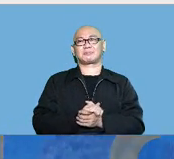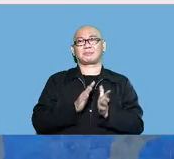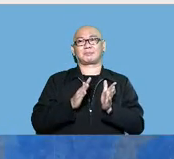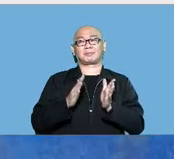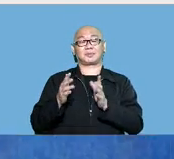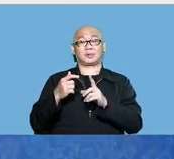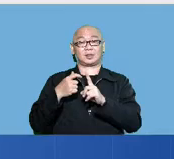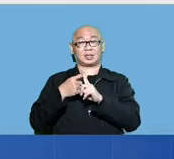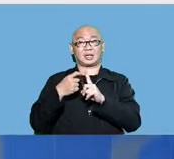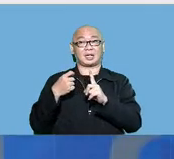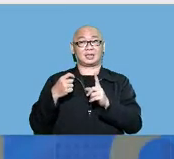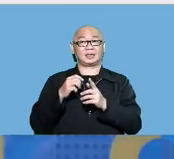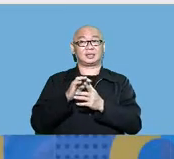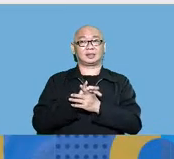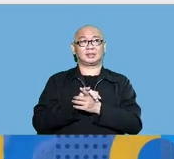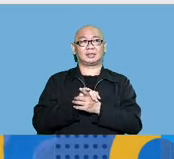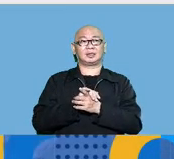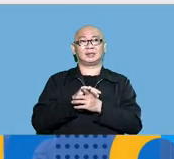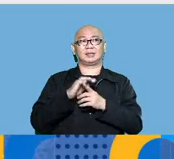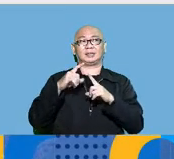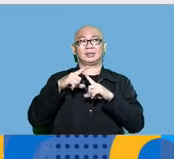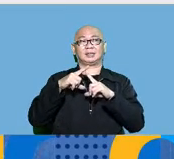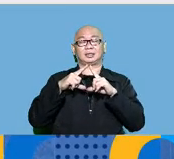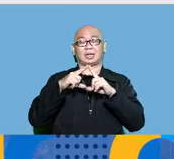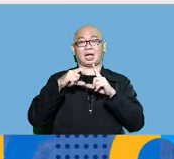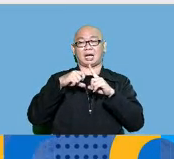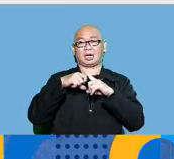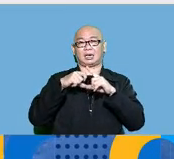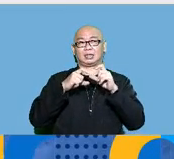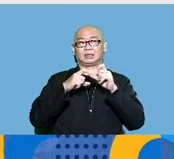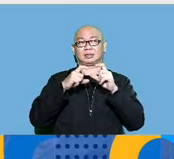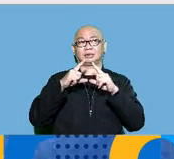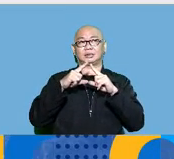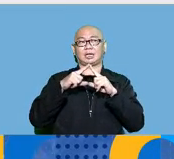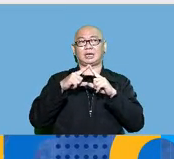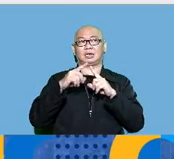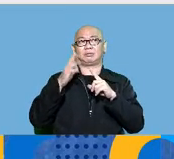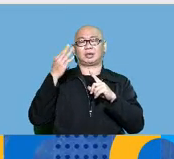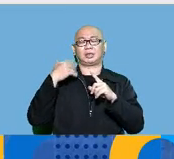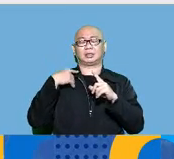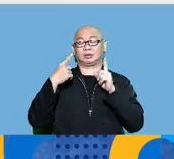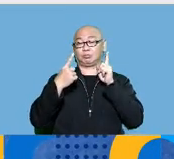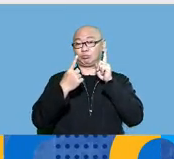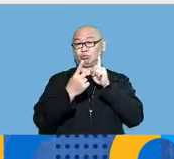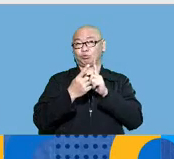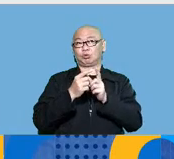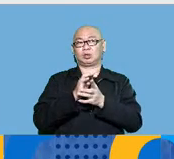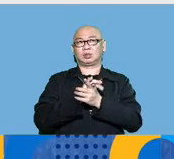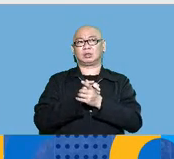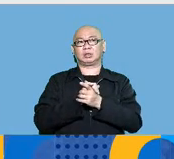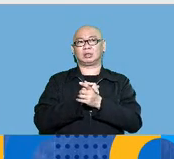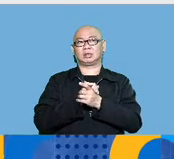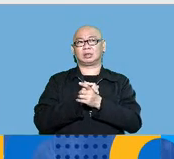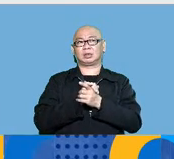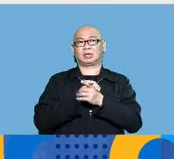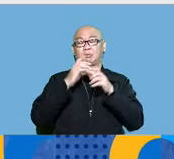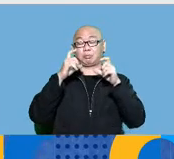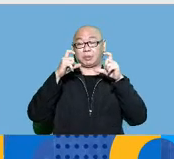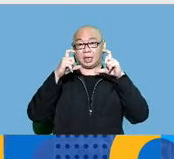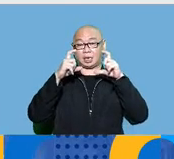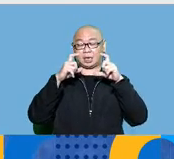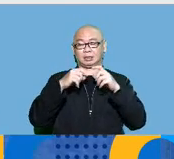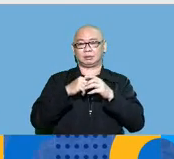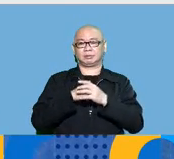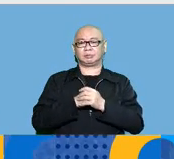Kemudian dari taksa mamalia, ini yang kami temukan terakhir kemarin dari kamera trap yang kita pasang,